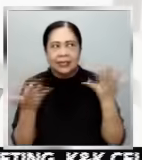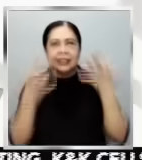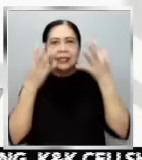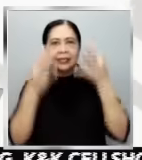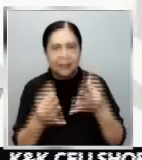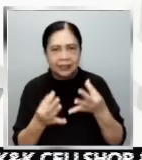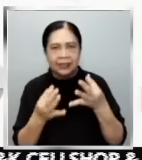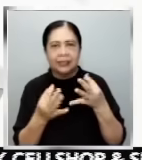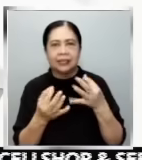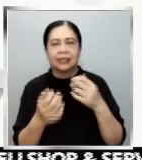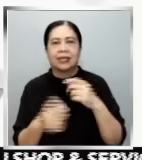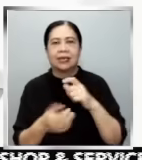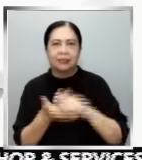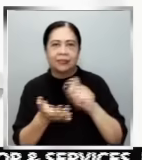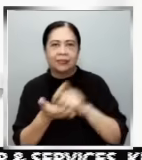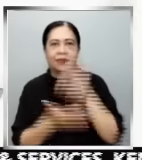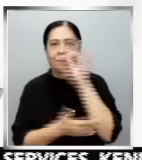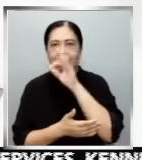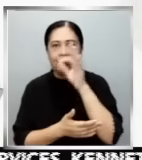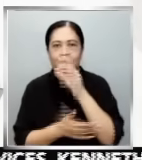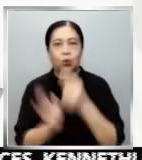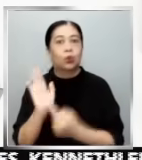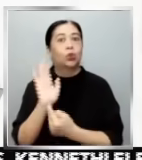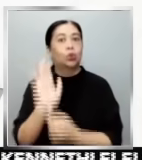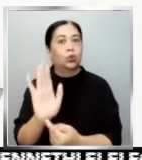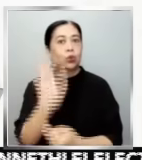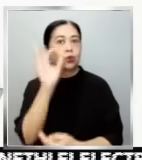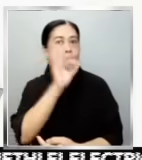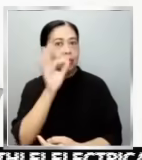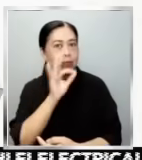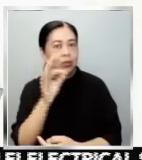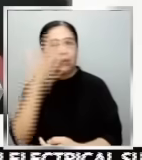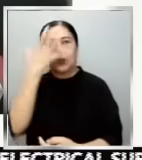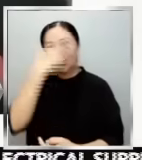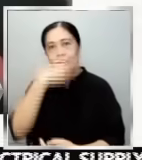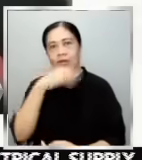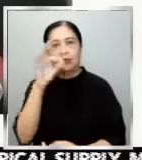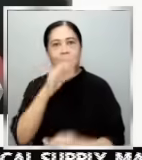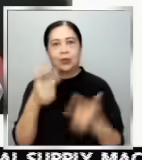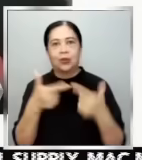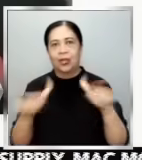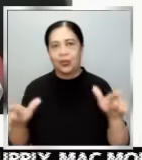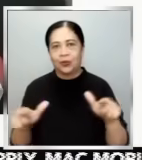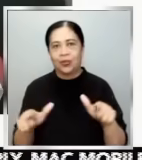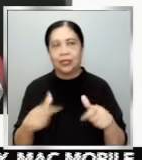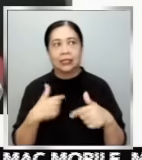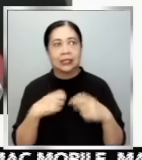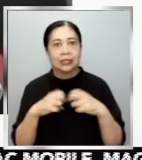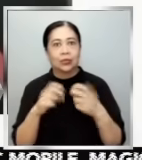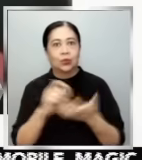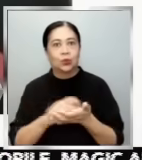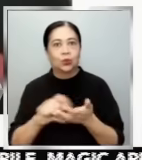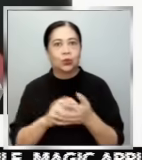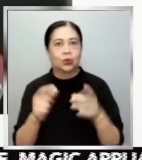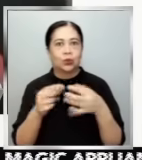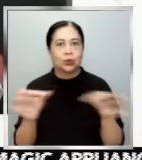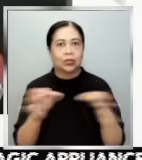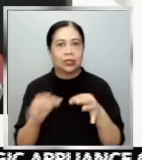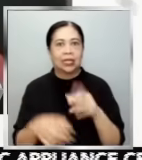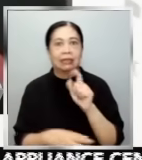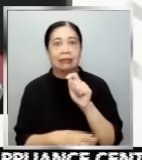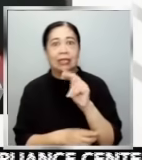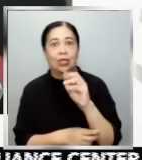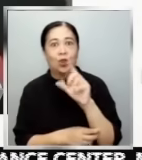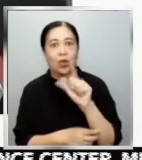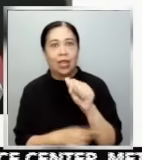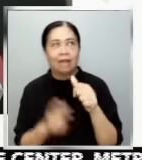in Filipino to showcase the Filipino the beauty of Filipino language I even wrote lyrics like tinola at first and